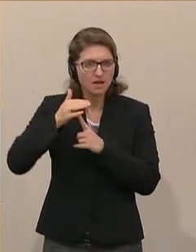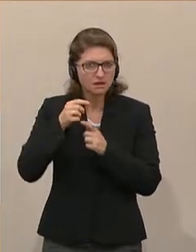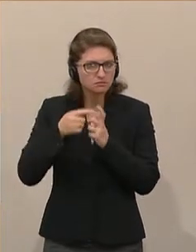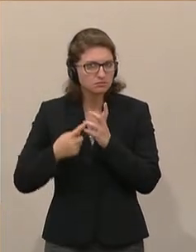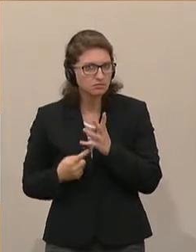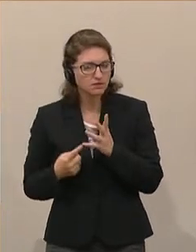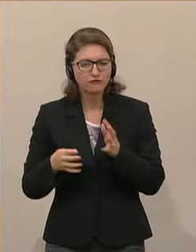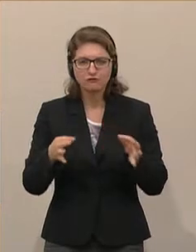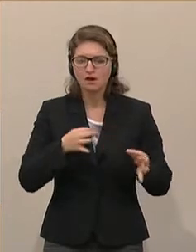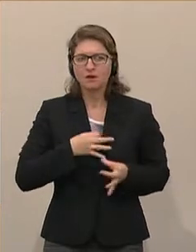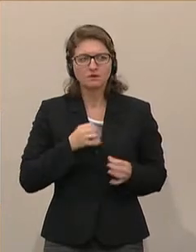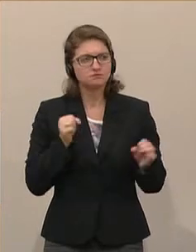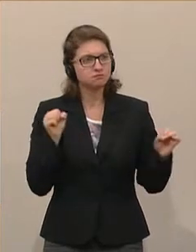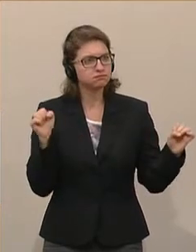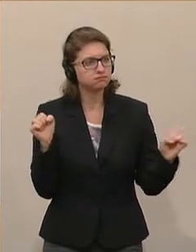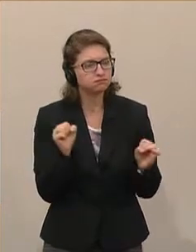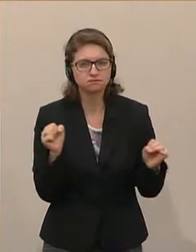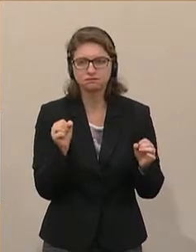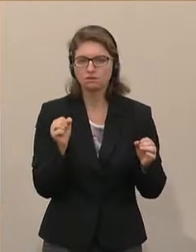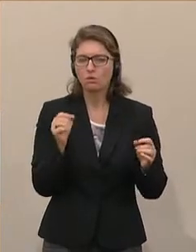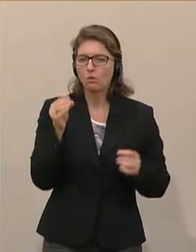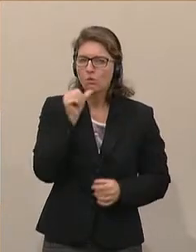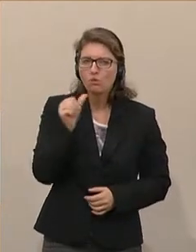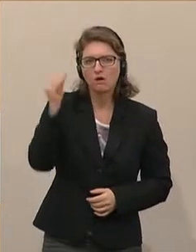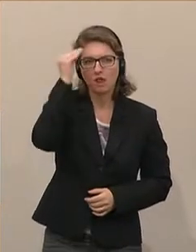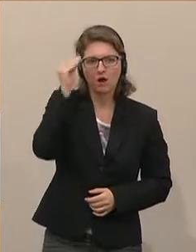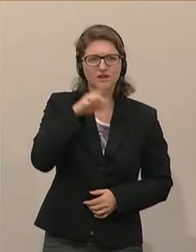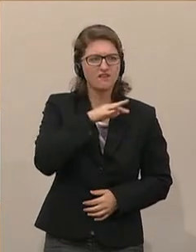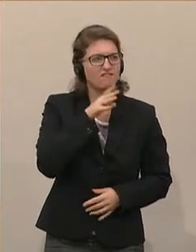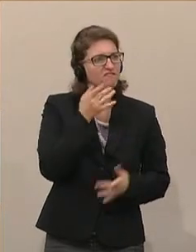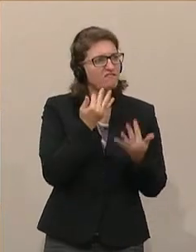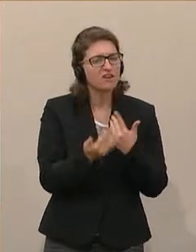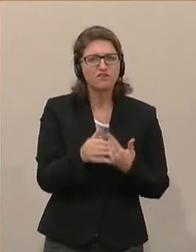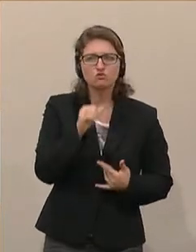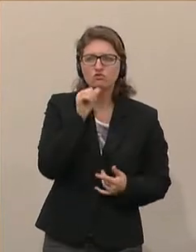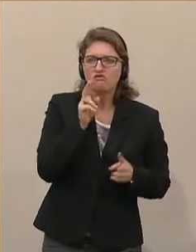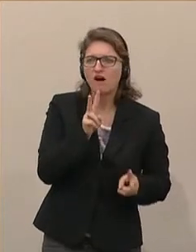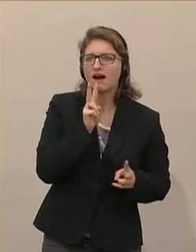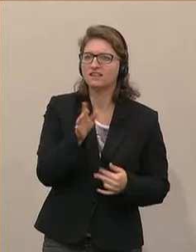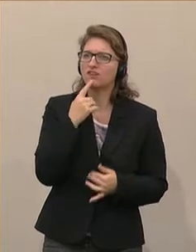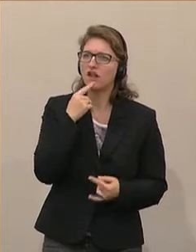unfassbar, mit wie viel Unwahrheiten und Behauptungen Sie hier agieren in diesem Haus.